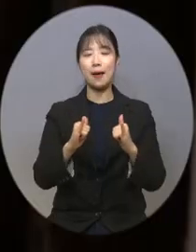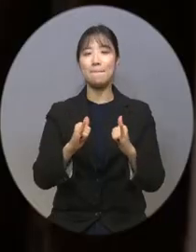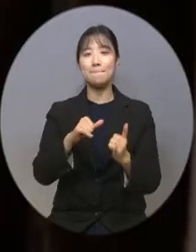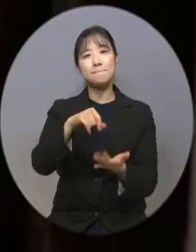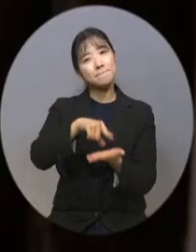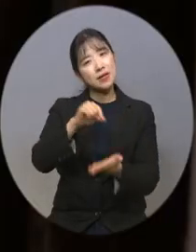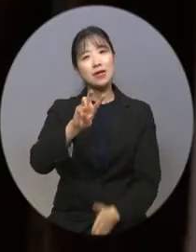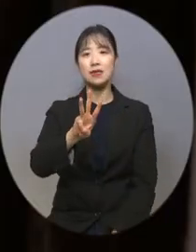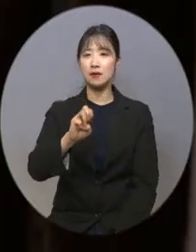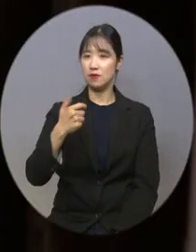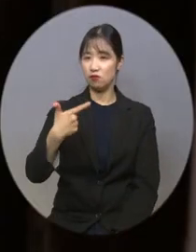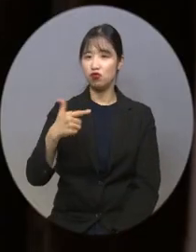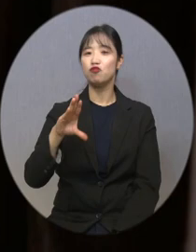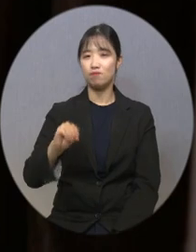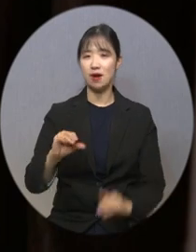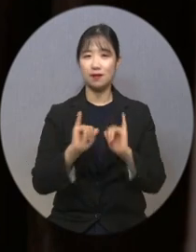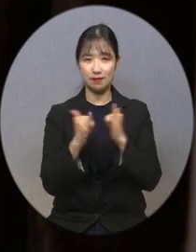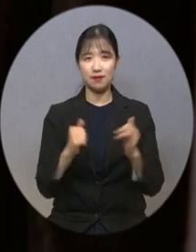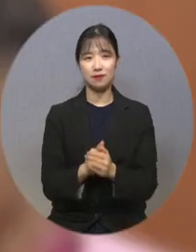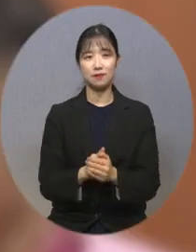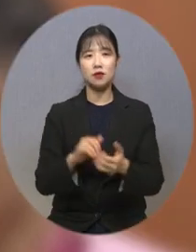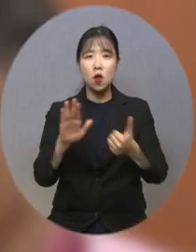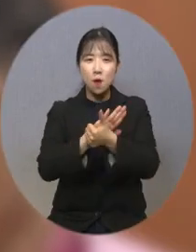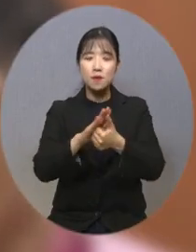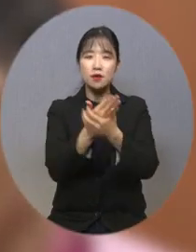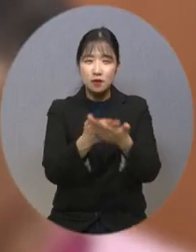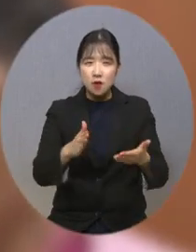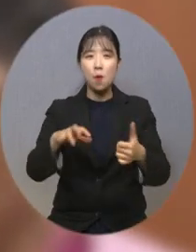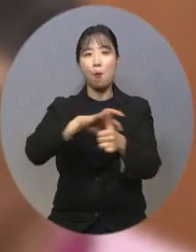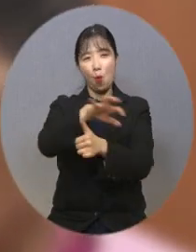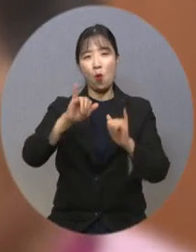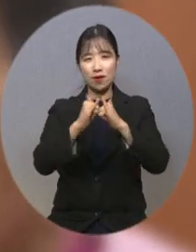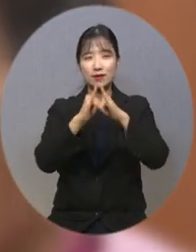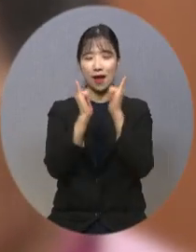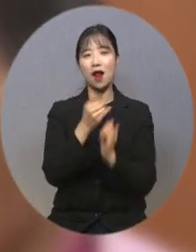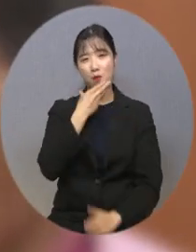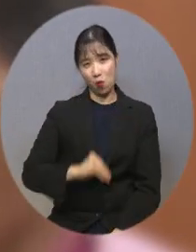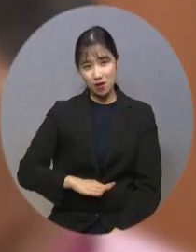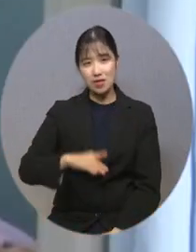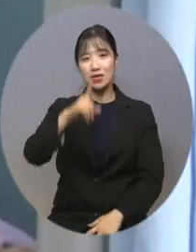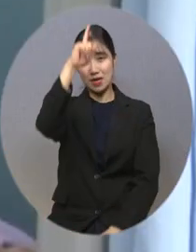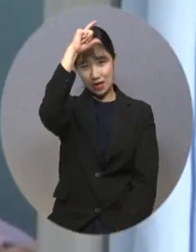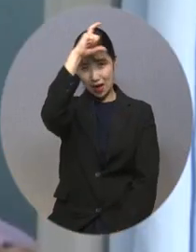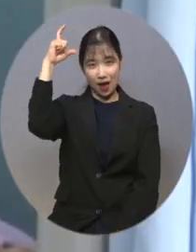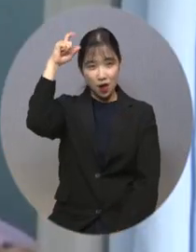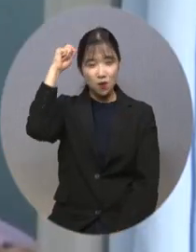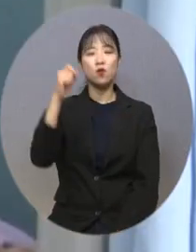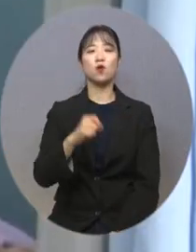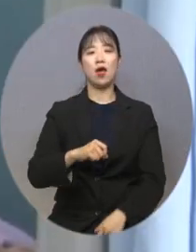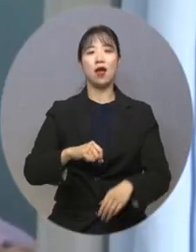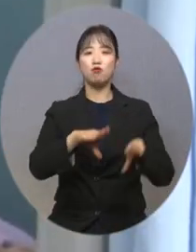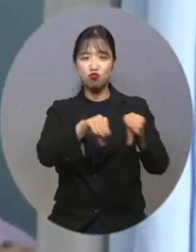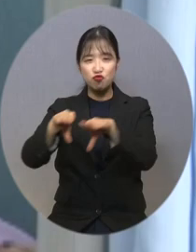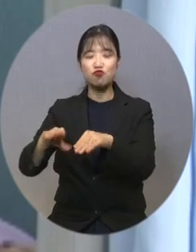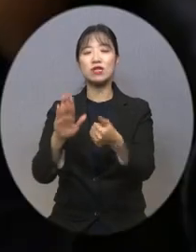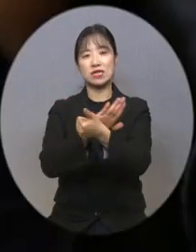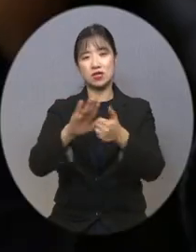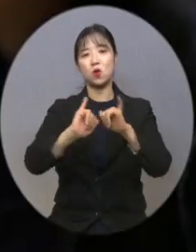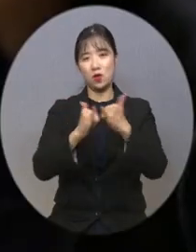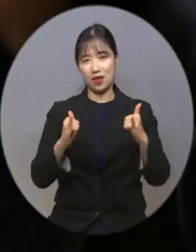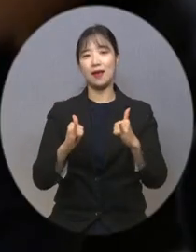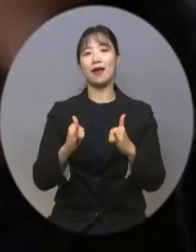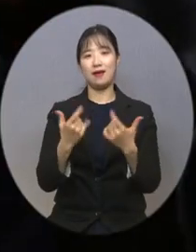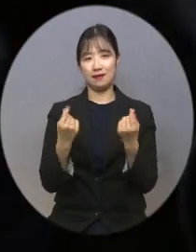명입니다. 장기요양 서비스를 제공하는 요양보호사, 사회복지사, 간호사, 물리치료사 등이 해당됩니다.